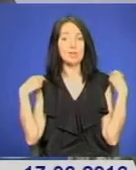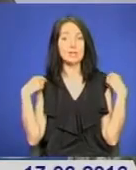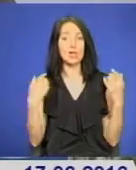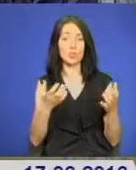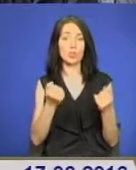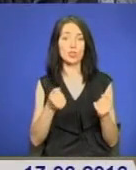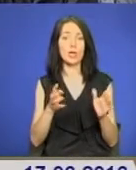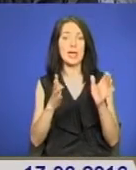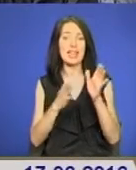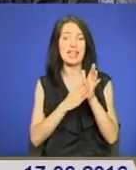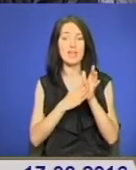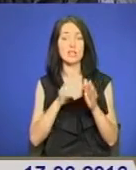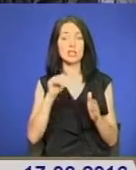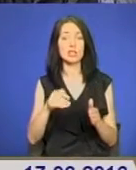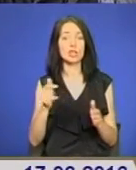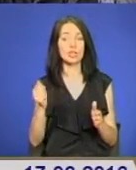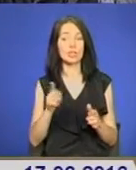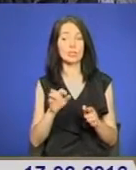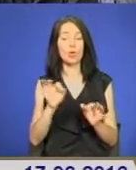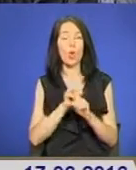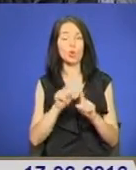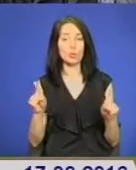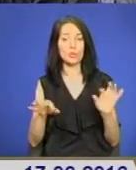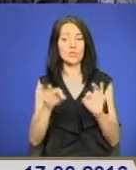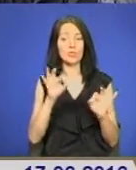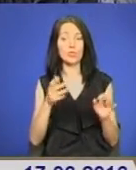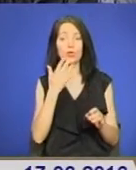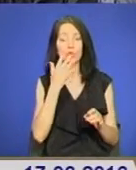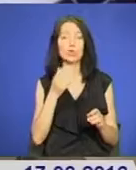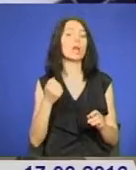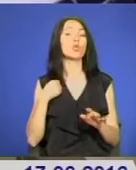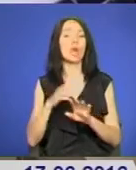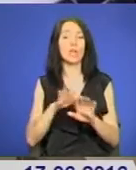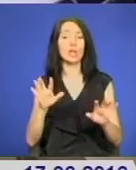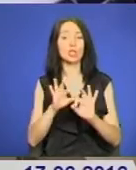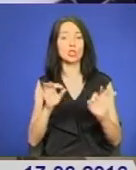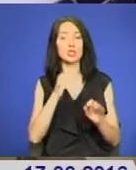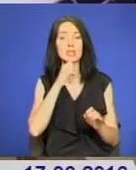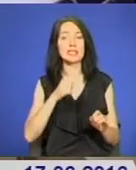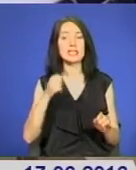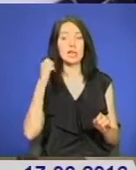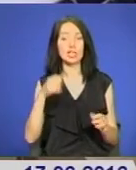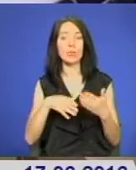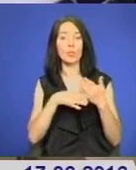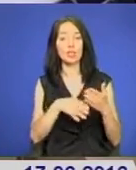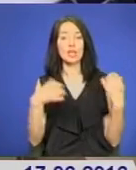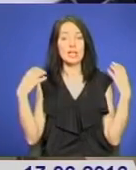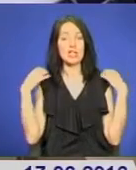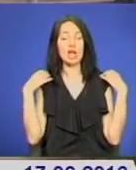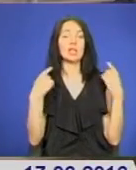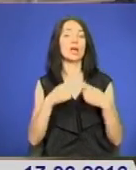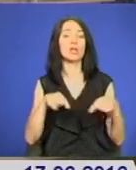9 тисяч гривень. Про особливості відбору до Національної гвардії розповів старший помічник начальника відділення